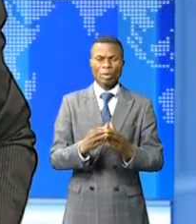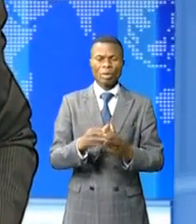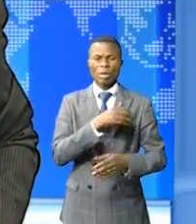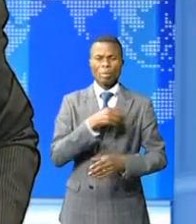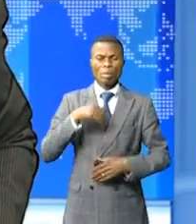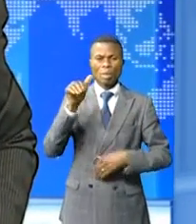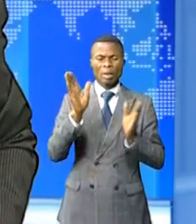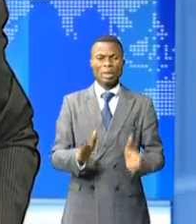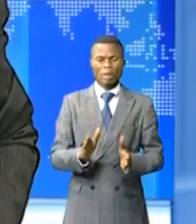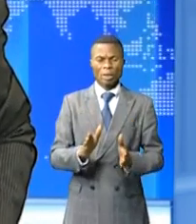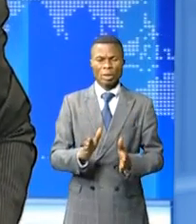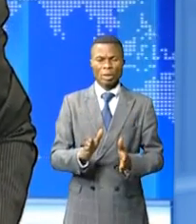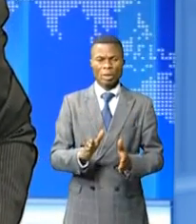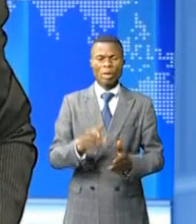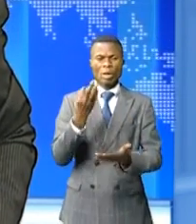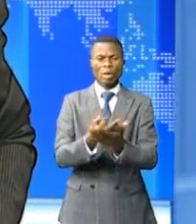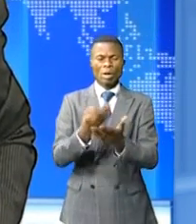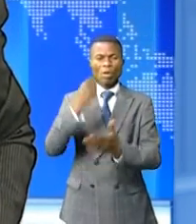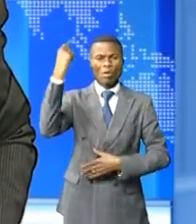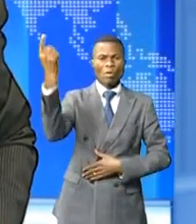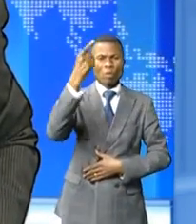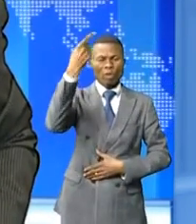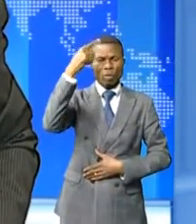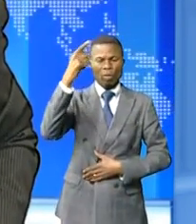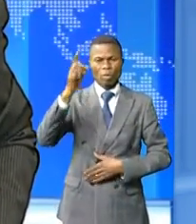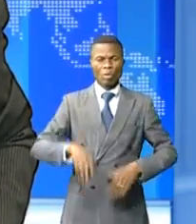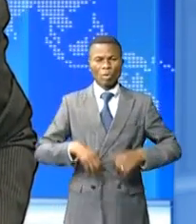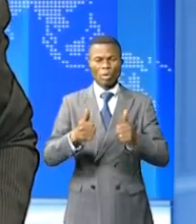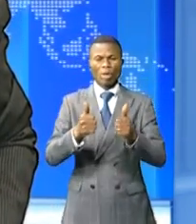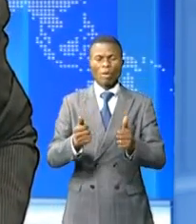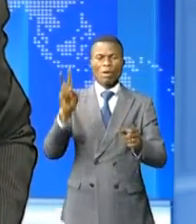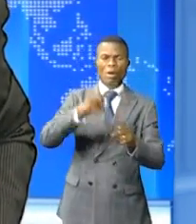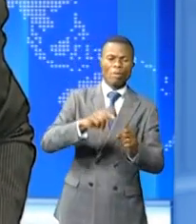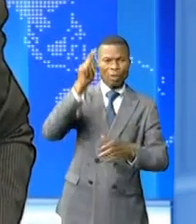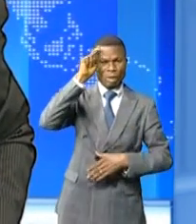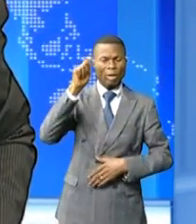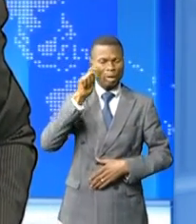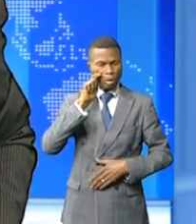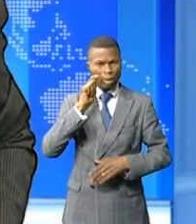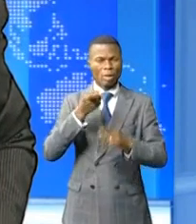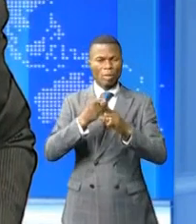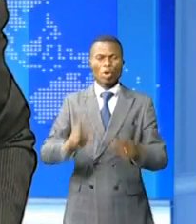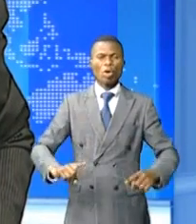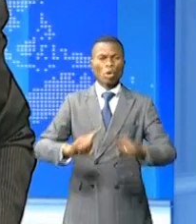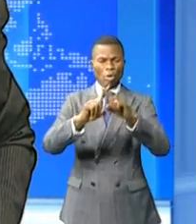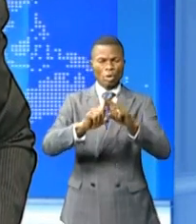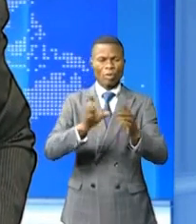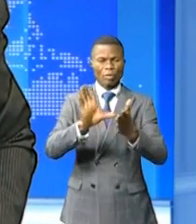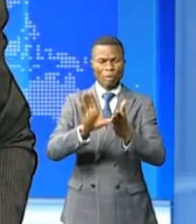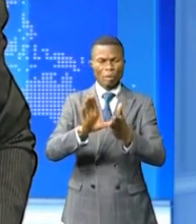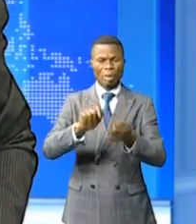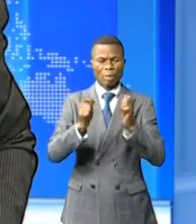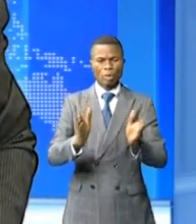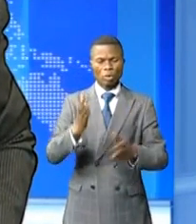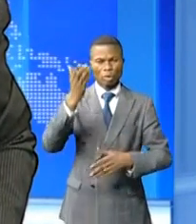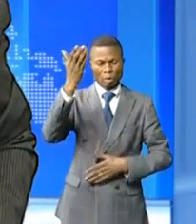directrice exécutive du Fonds mondial pour les survivants des violences sexuelles liées au conflit. Reportage Neisha